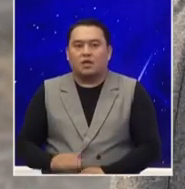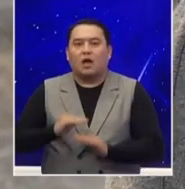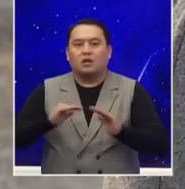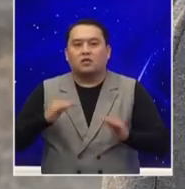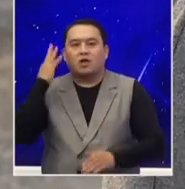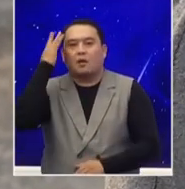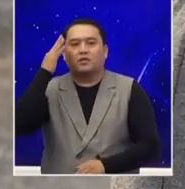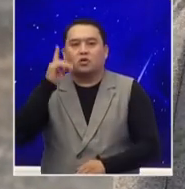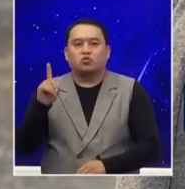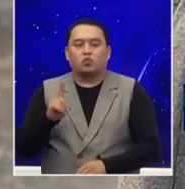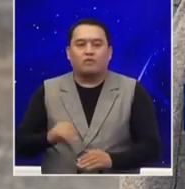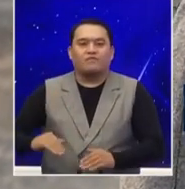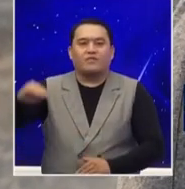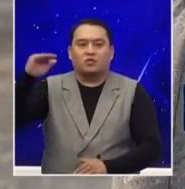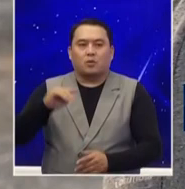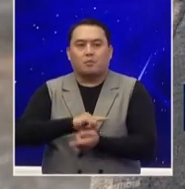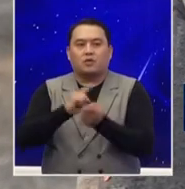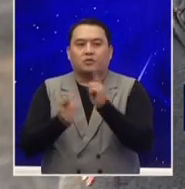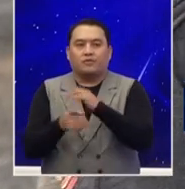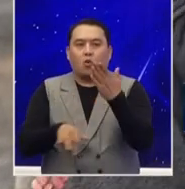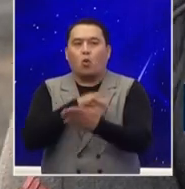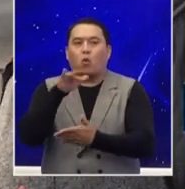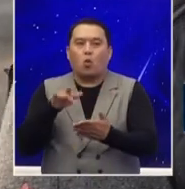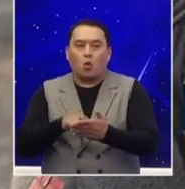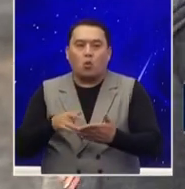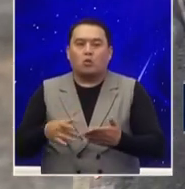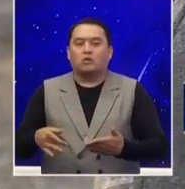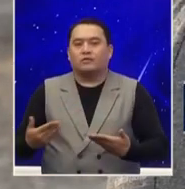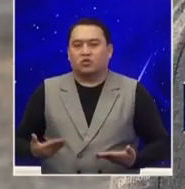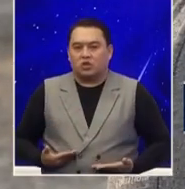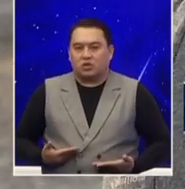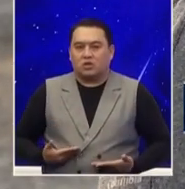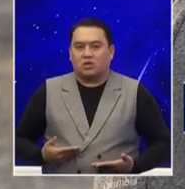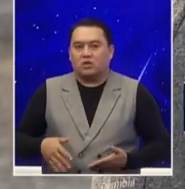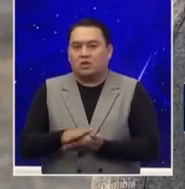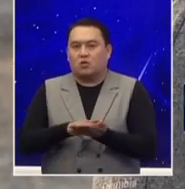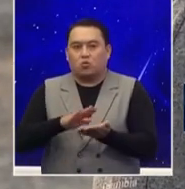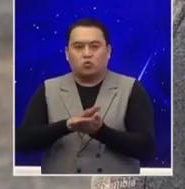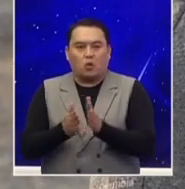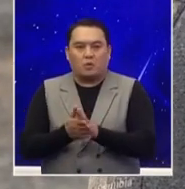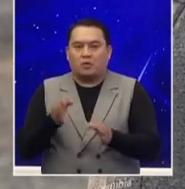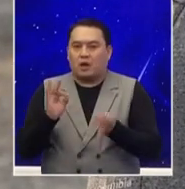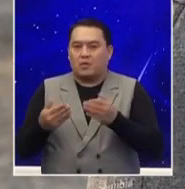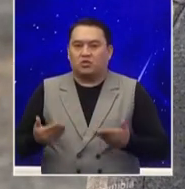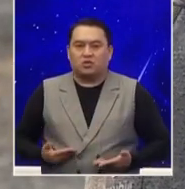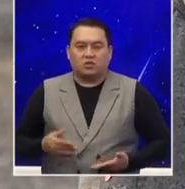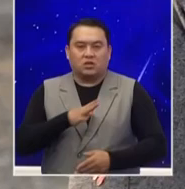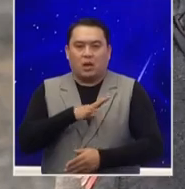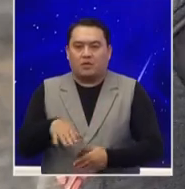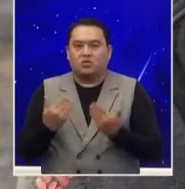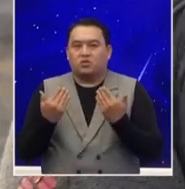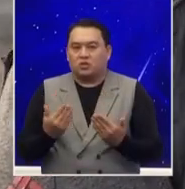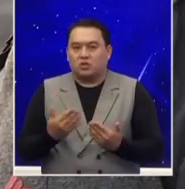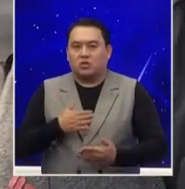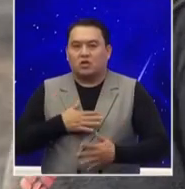детстве я думал что как только вырасту перееду более благоустроенный регион здесь не было никаких условий для нормального проживания а теперь